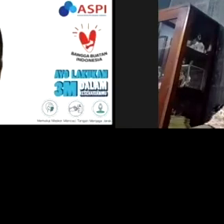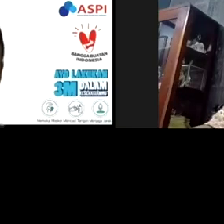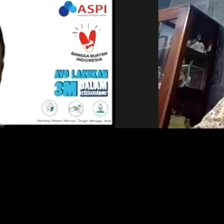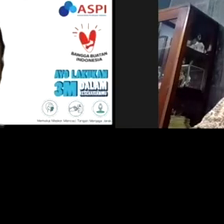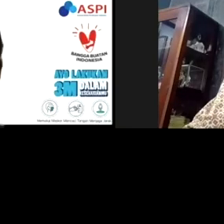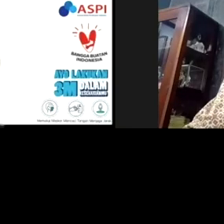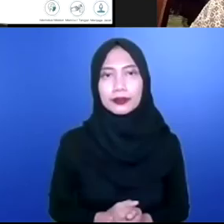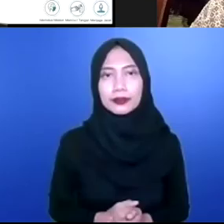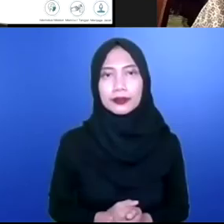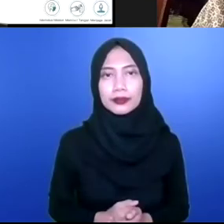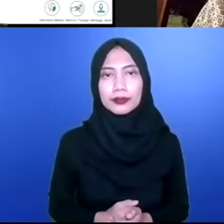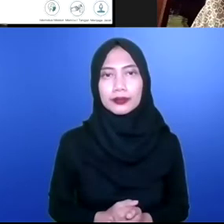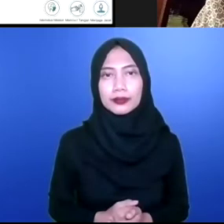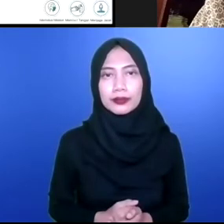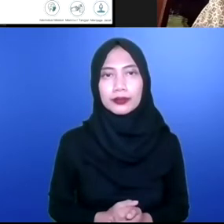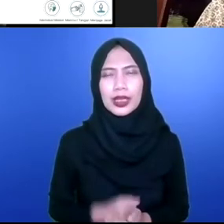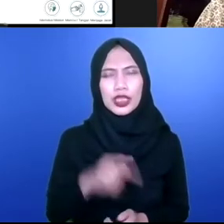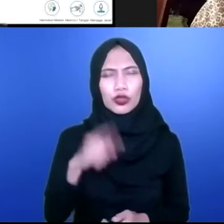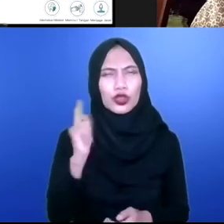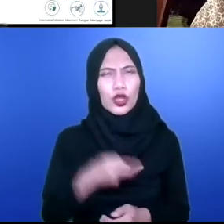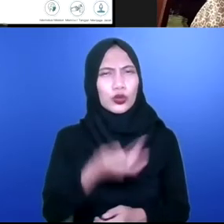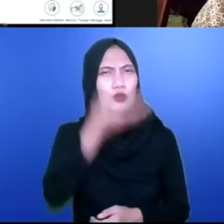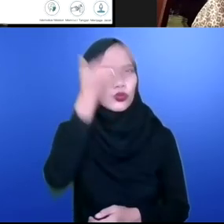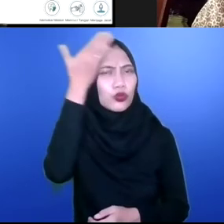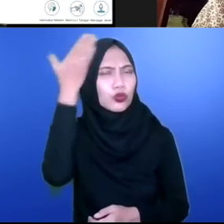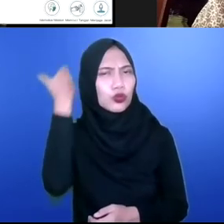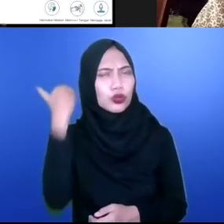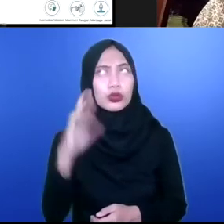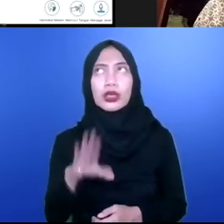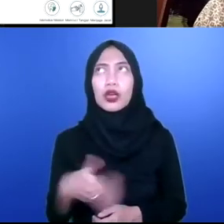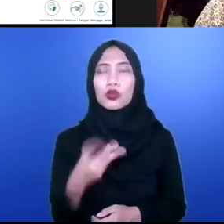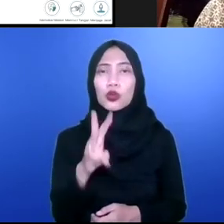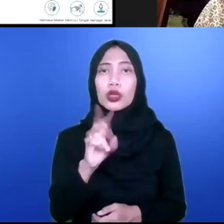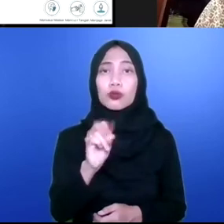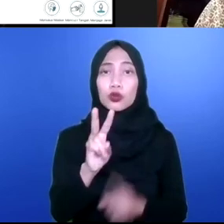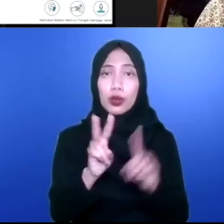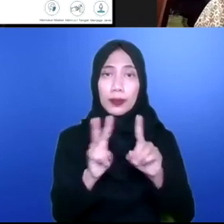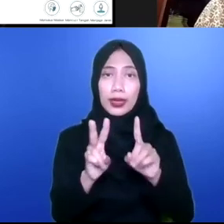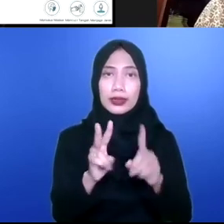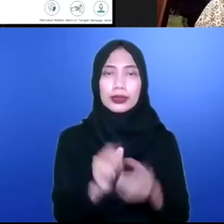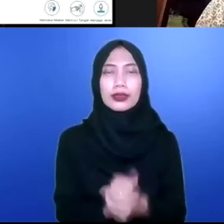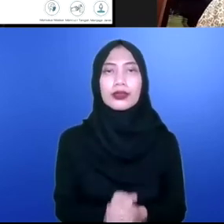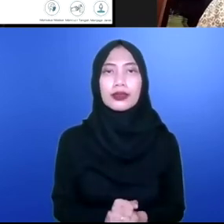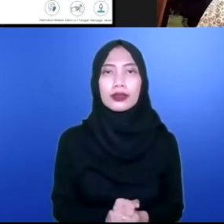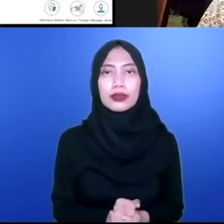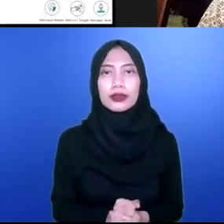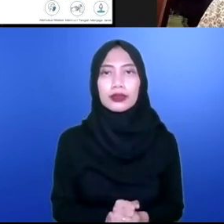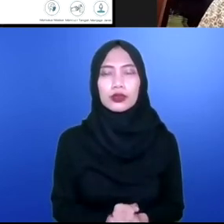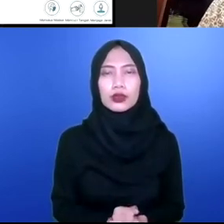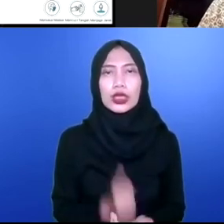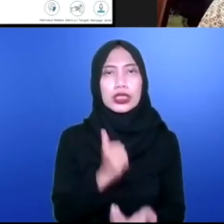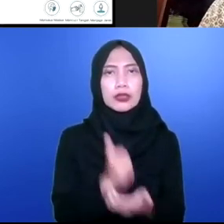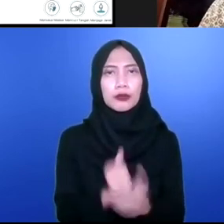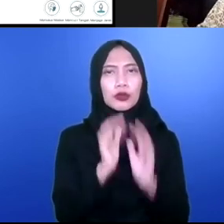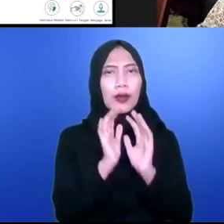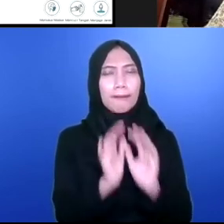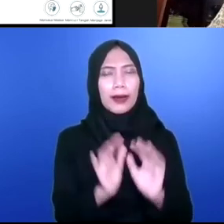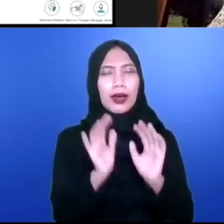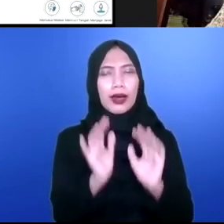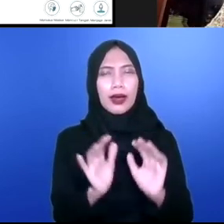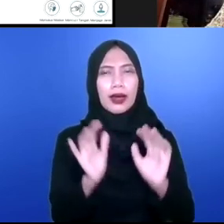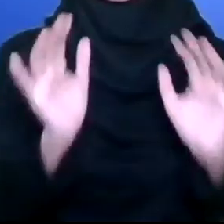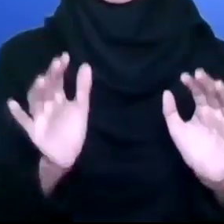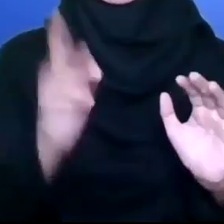keuangan inklusi ini udah kita kerjain lama ya, sejak 2012 lah, seperti Mbak Boida sampaikan. Itu banyak key factor yang harus kita